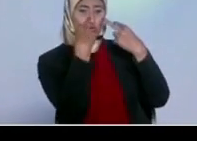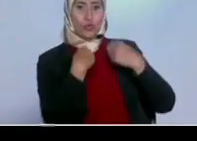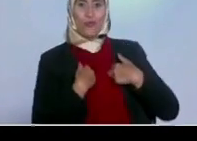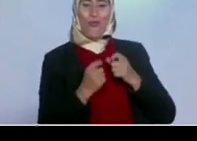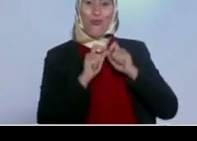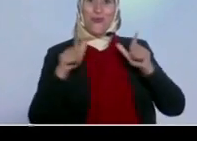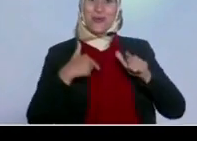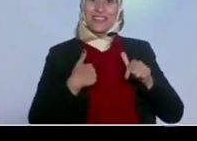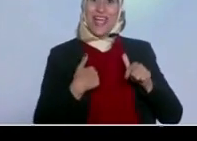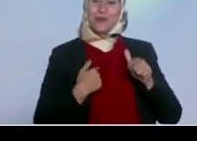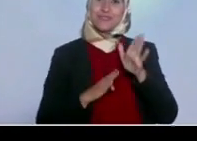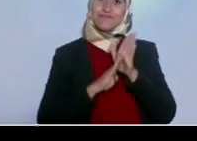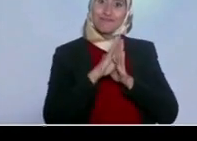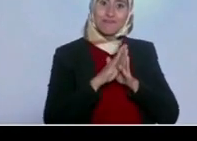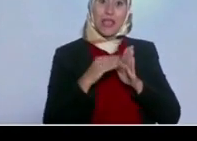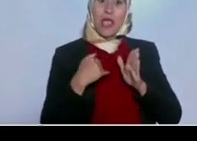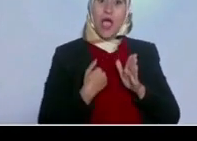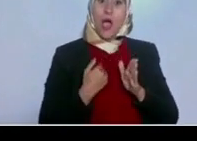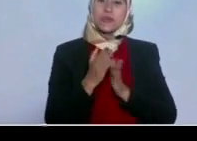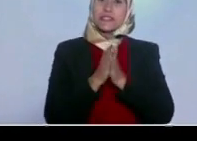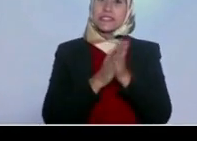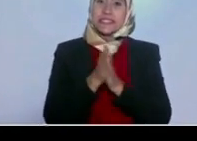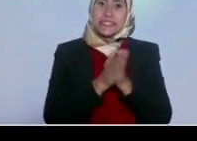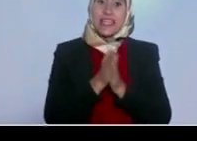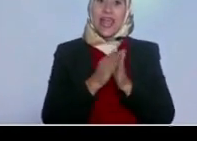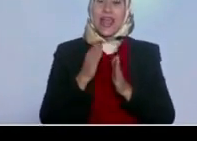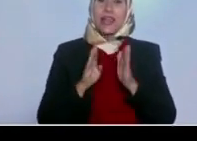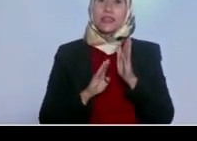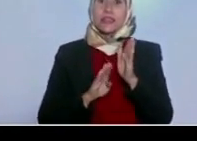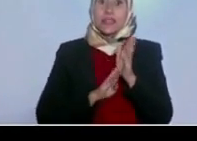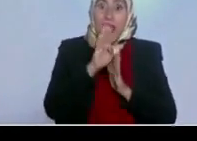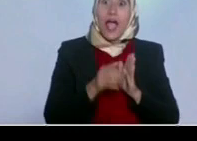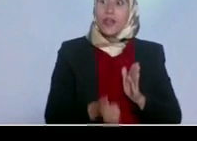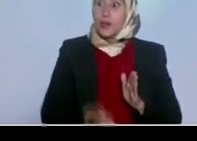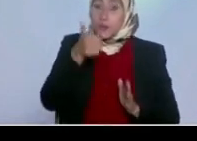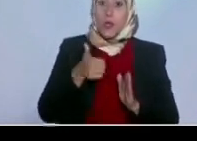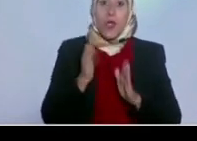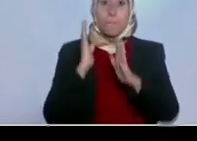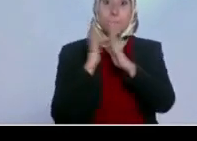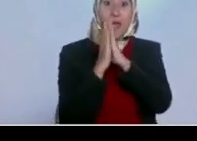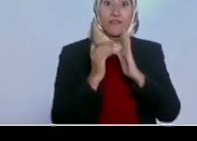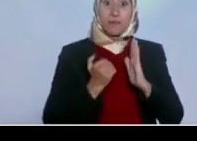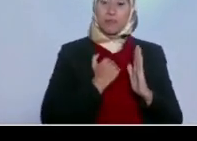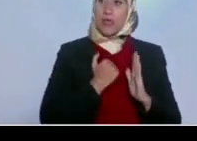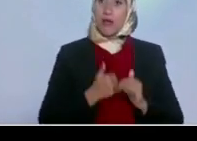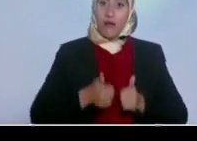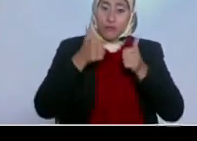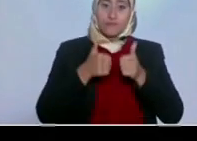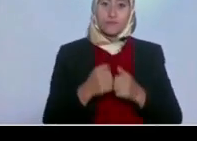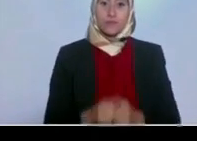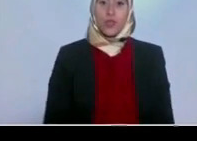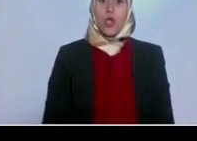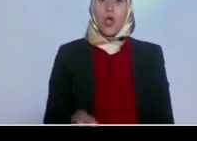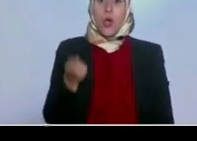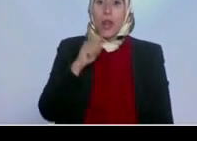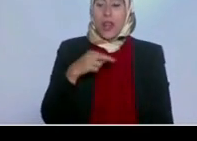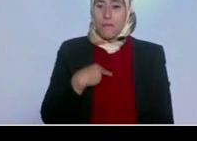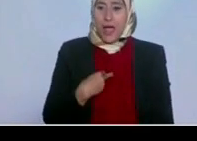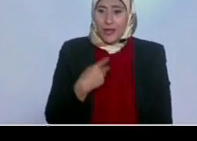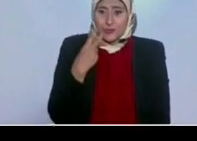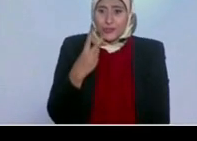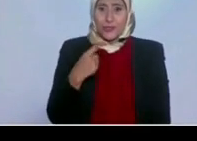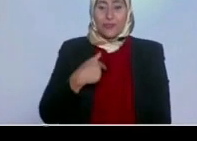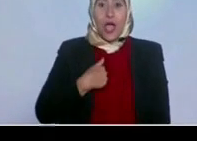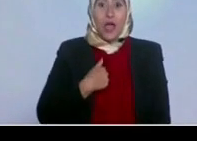الأداء اللي كانت مطلوبة مننا، نجحنا في عرضها، نجحنا في عرض الملف بصورة لائقة. أنا لما عرفت إن أنا من المرشحين لجائزة